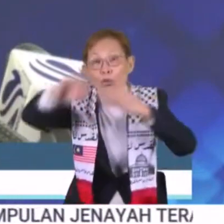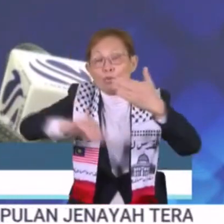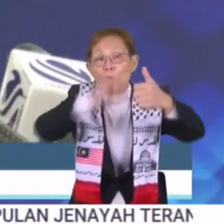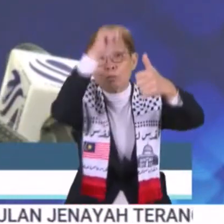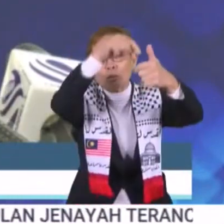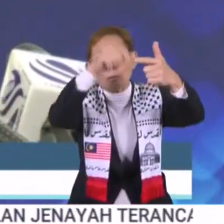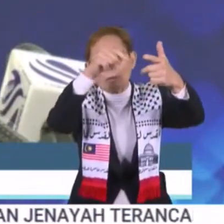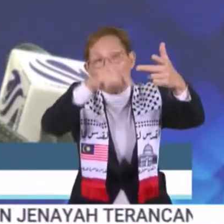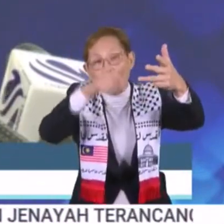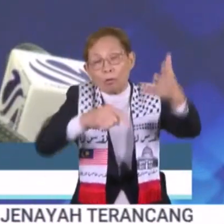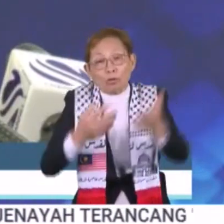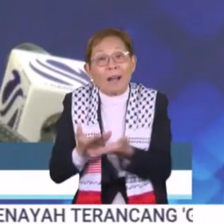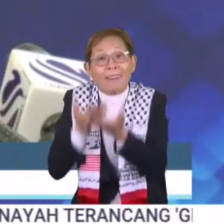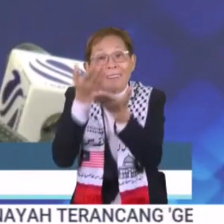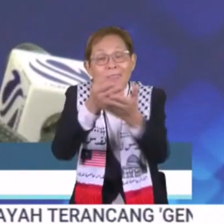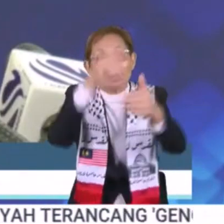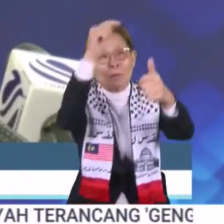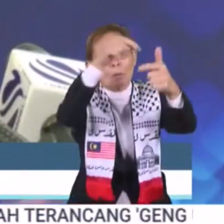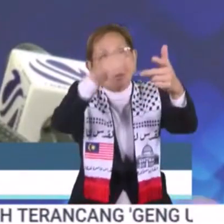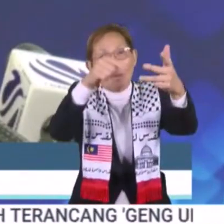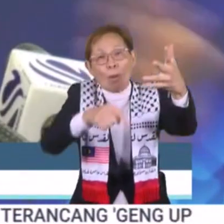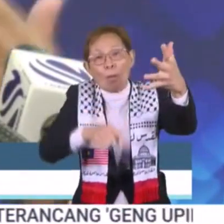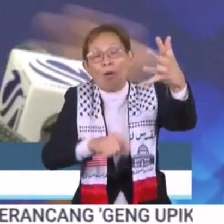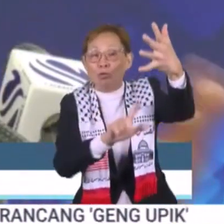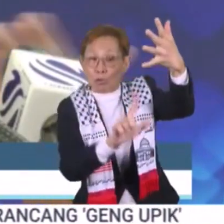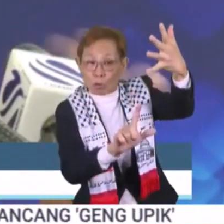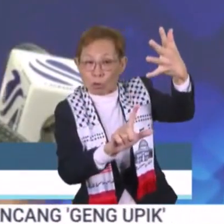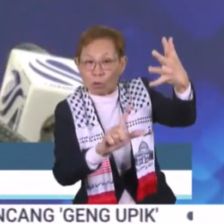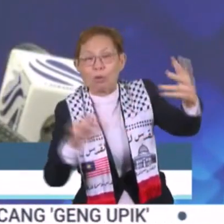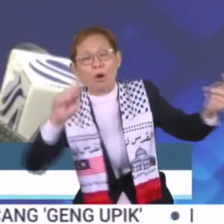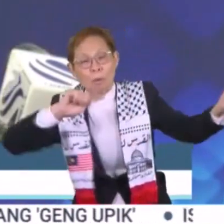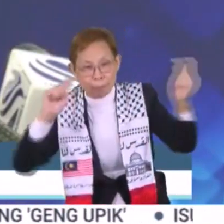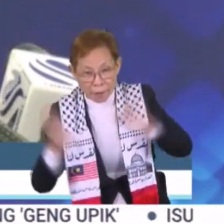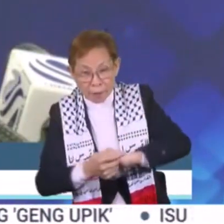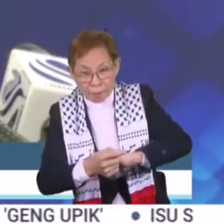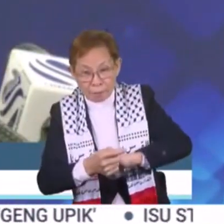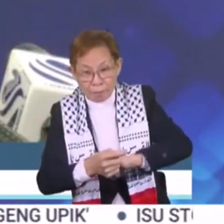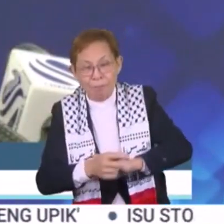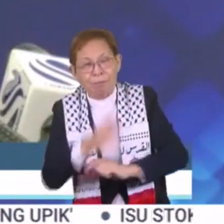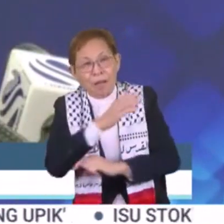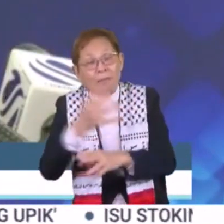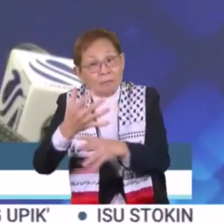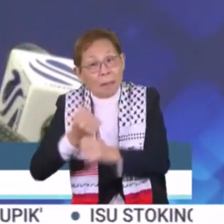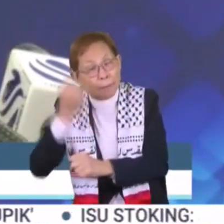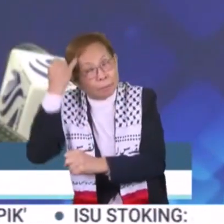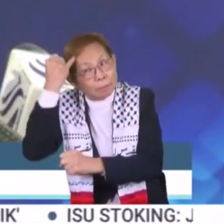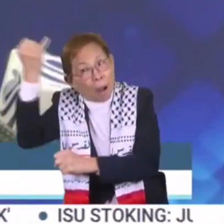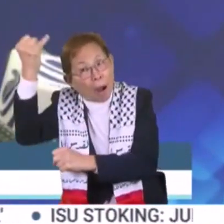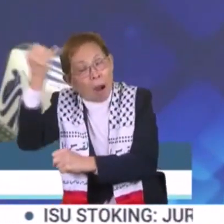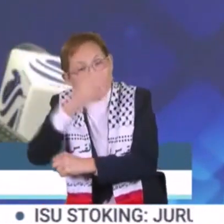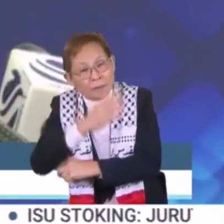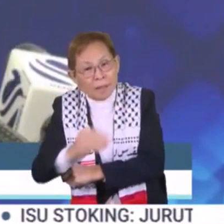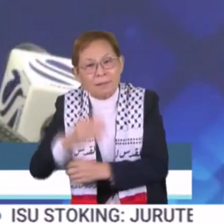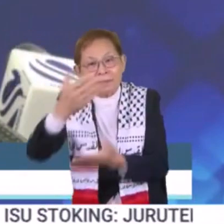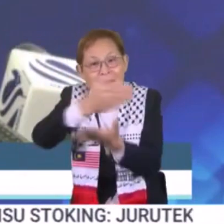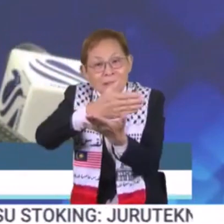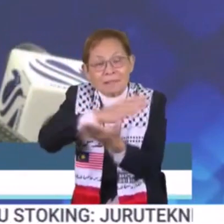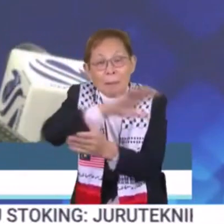kesemua cadangan pindaan setelah kita ambil kira pendapat, termasuk